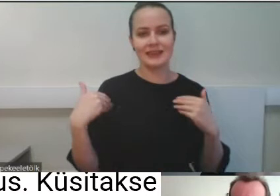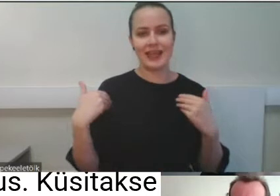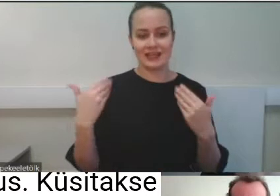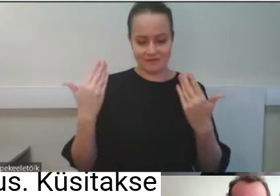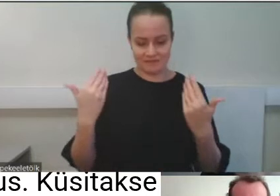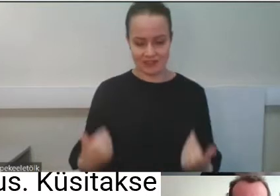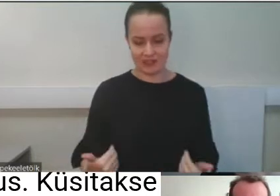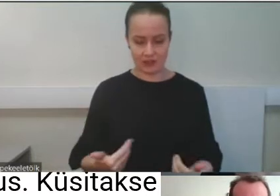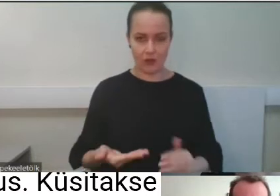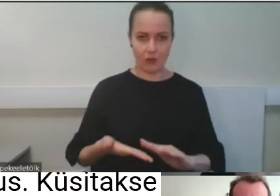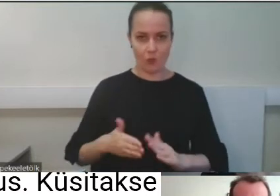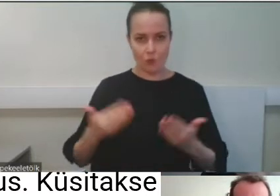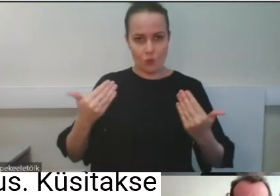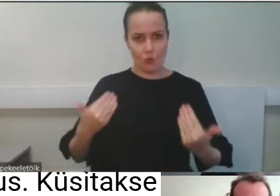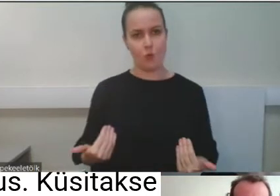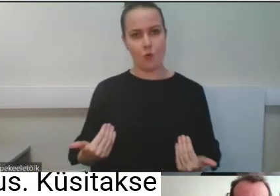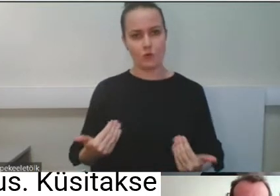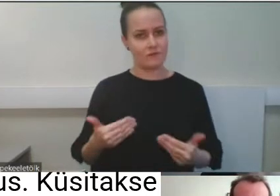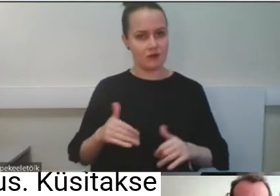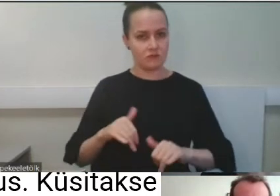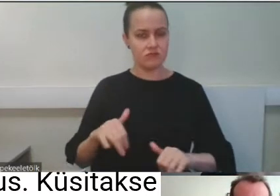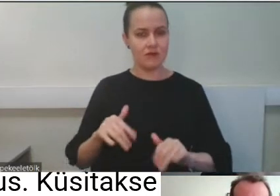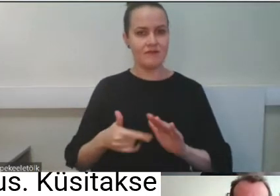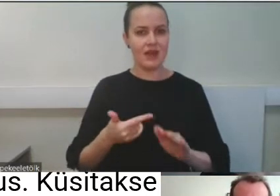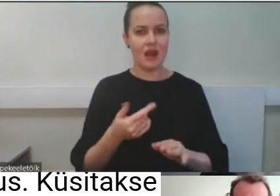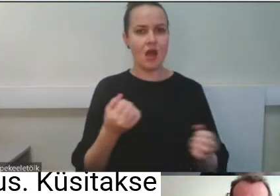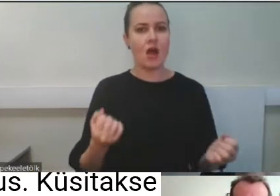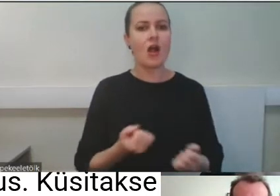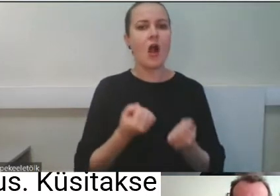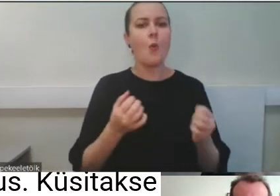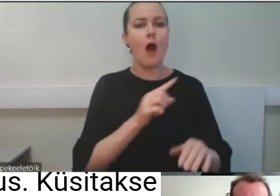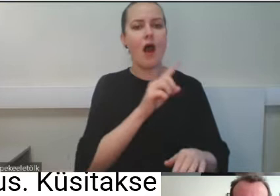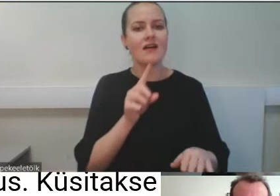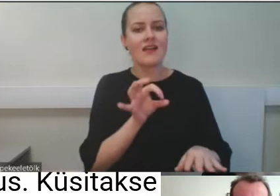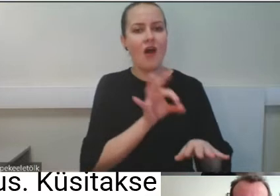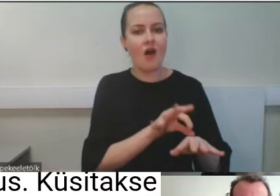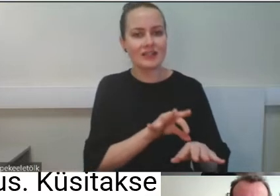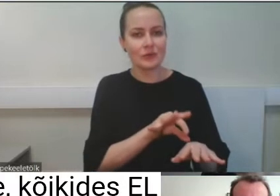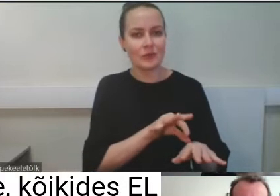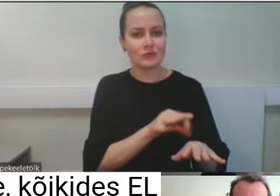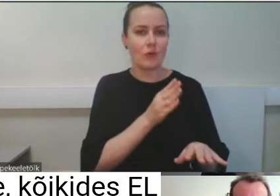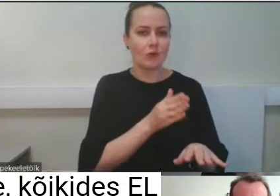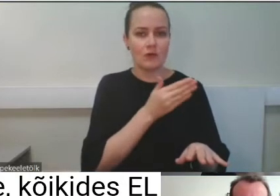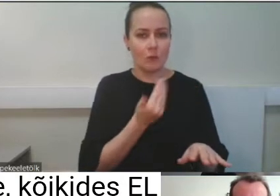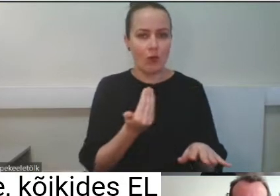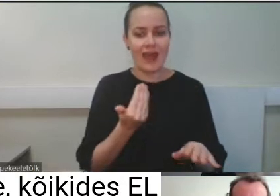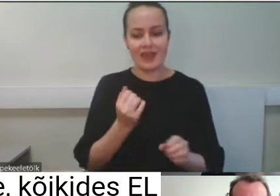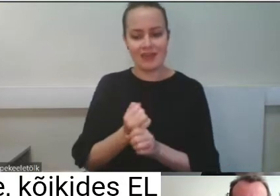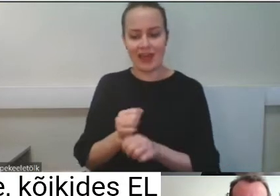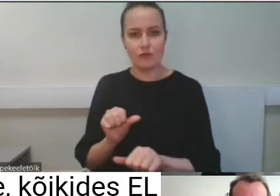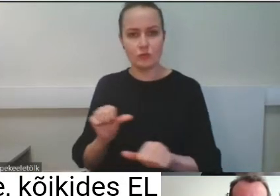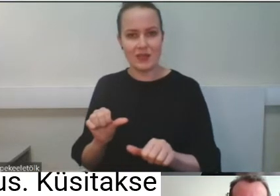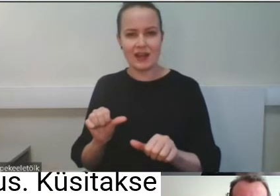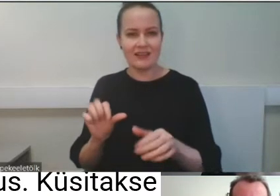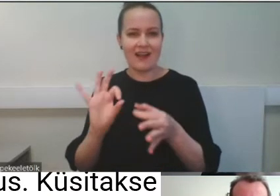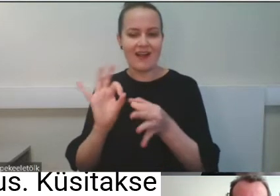statistika indikaatorite süsteemist ja kogumismeetoditest. Ja siin nüüd on keskmes, võib korra